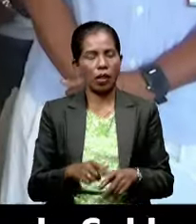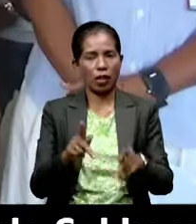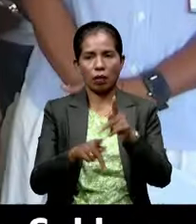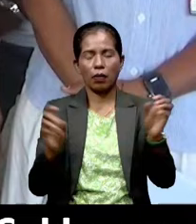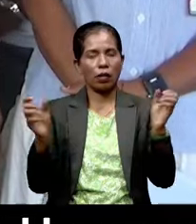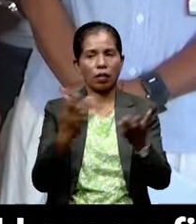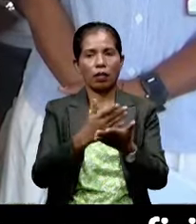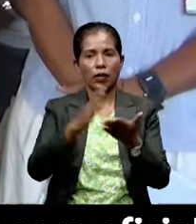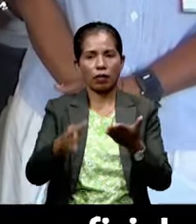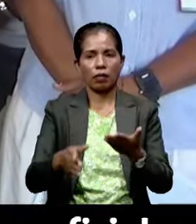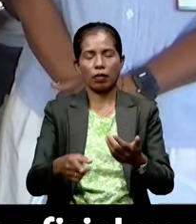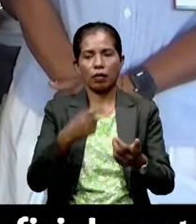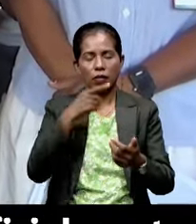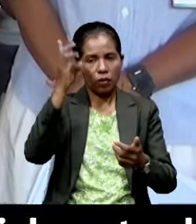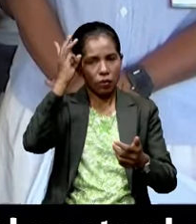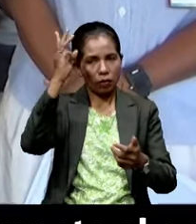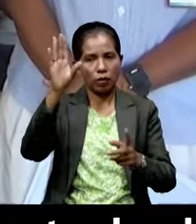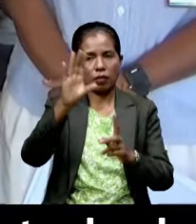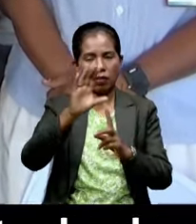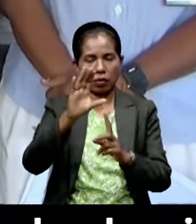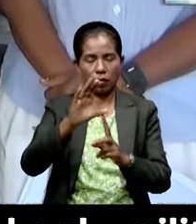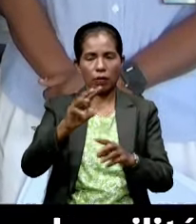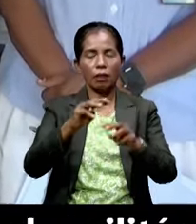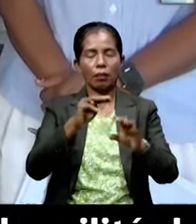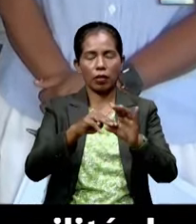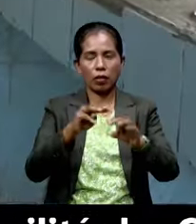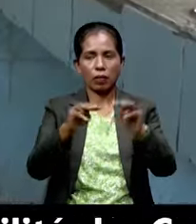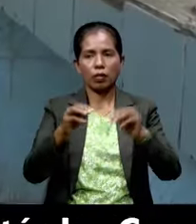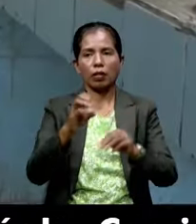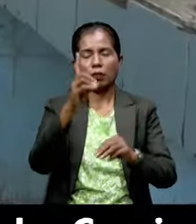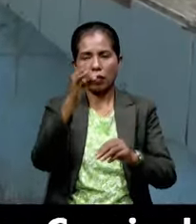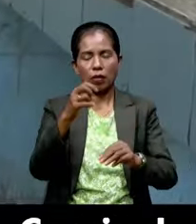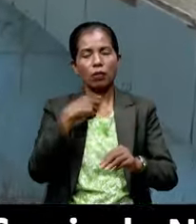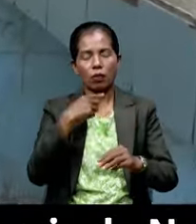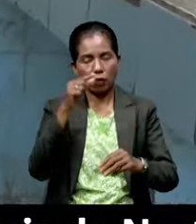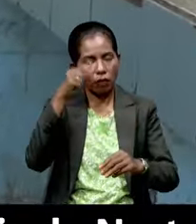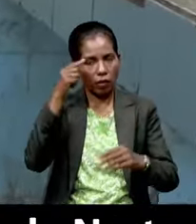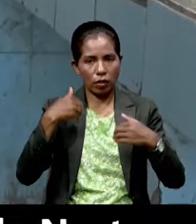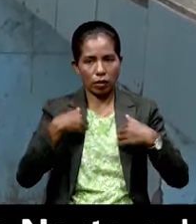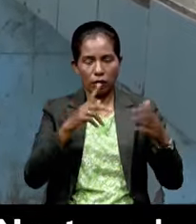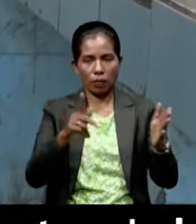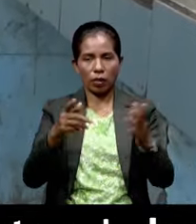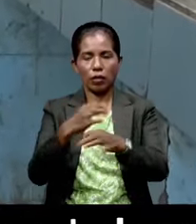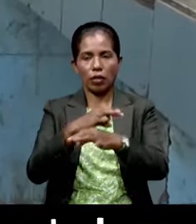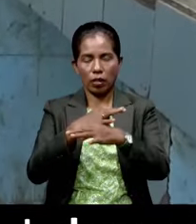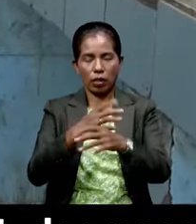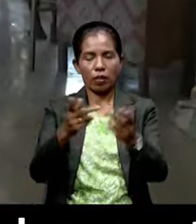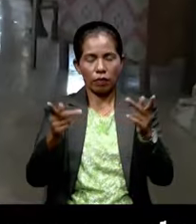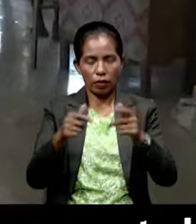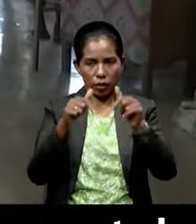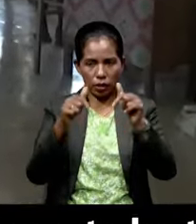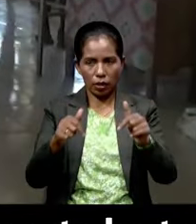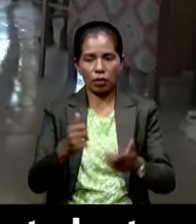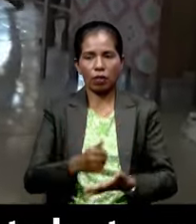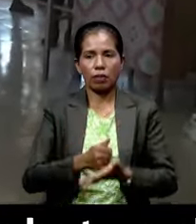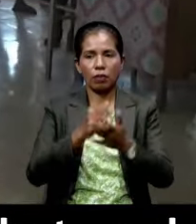A tamba preocupação nesse figura gestão mercado município de Ili informa, governo iona plano atu reabilita fatin fan ikane ou de